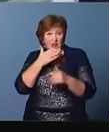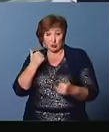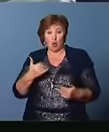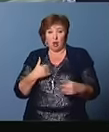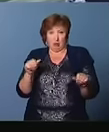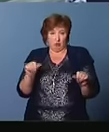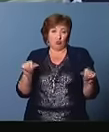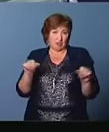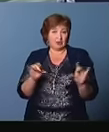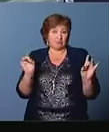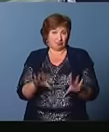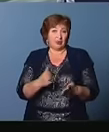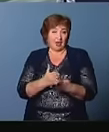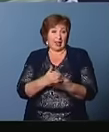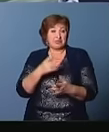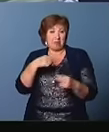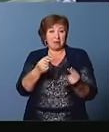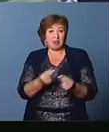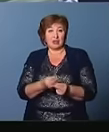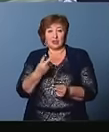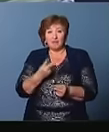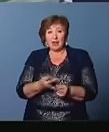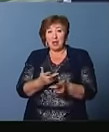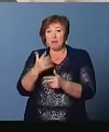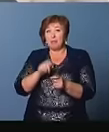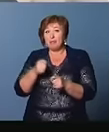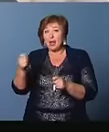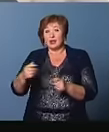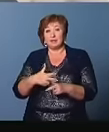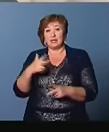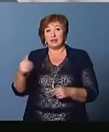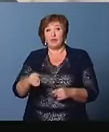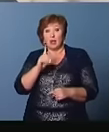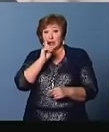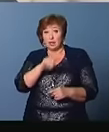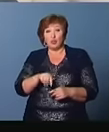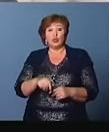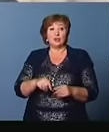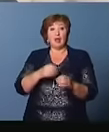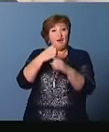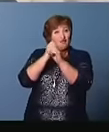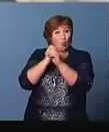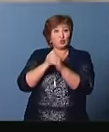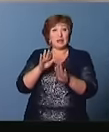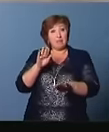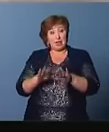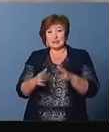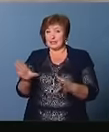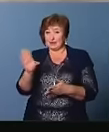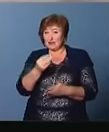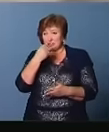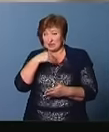наставлены друг на другу? Вот ведь мы стоим, две пельменные, 5 метров разница. Не будет ни фокуса, ни баланса, если не съесть пельмени по дороге на